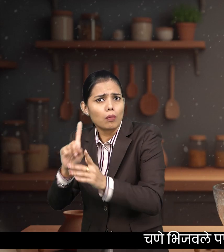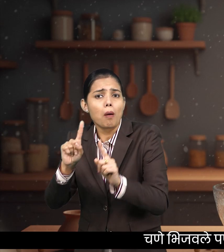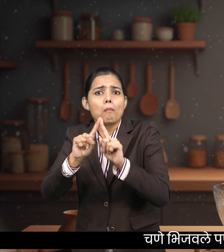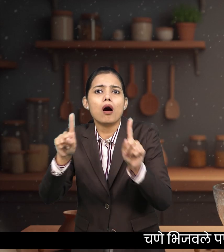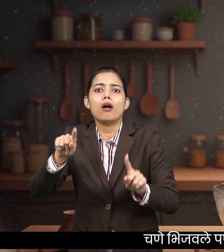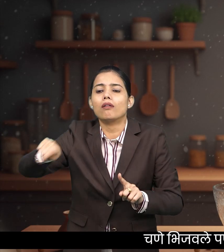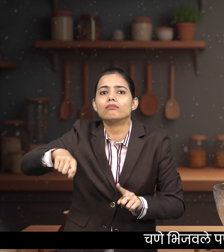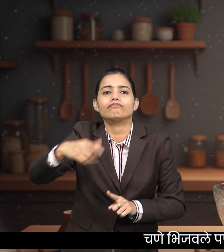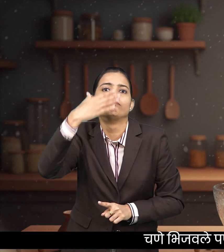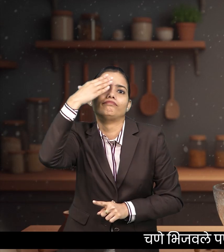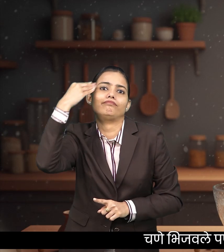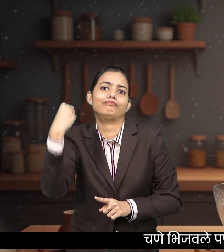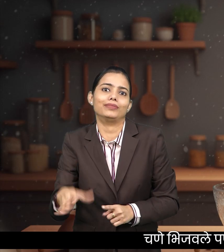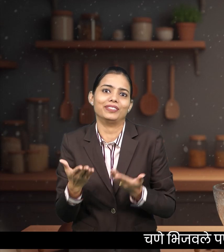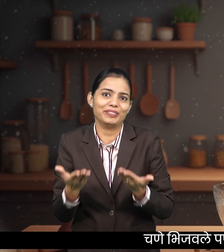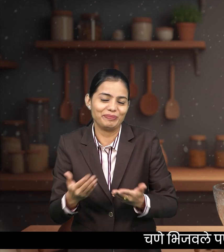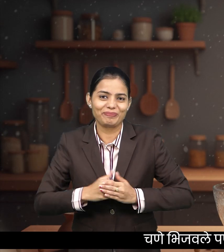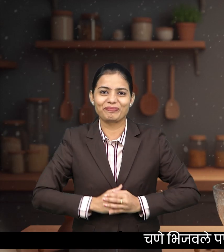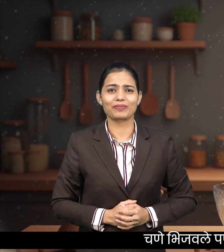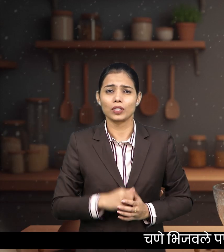शिजवायला विसरली।